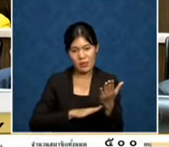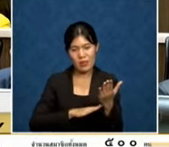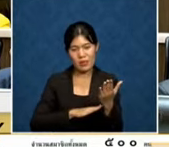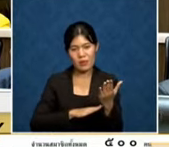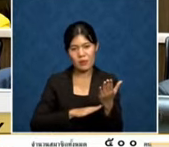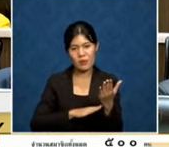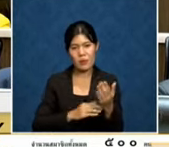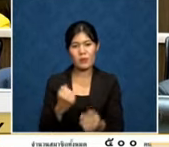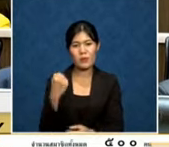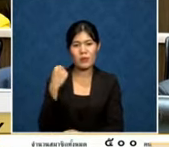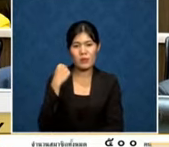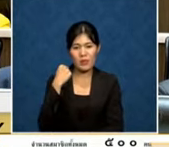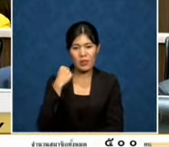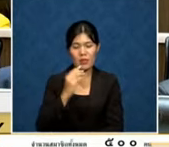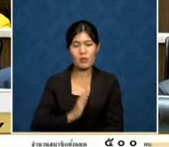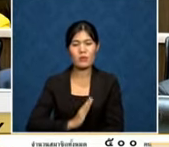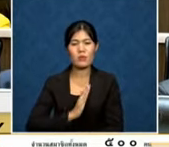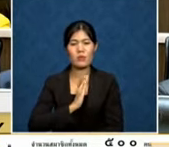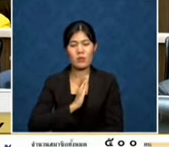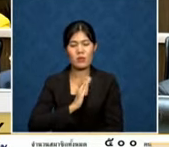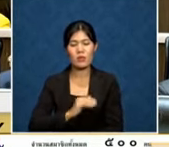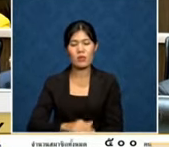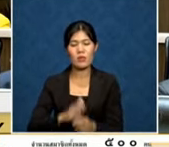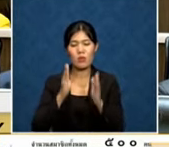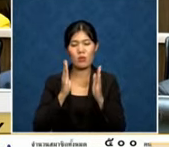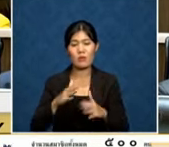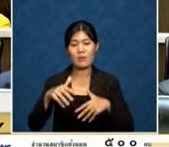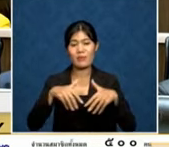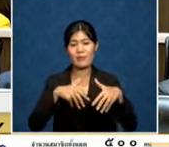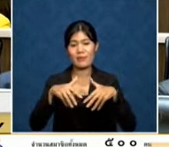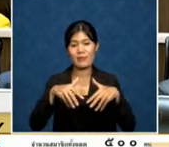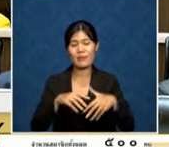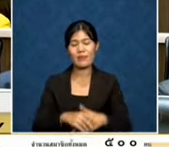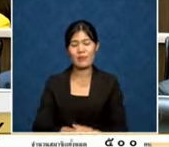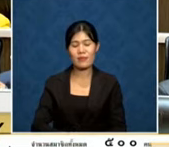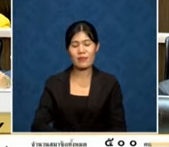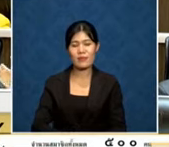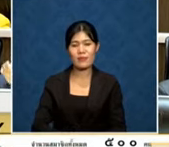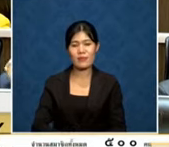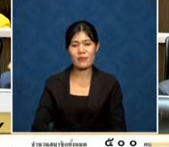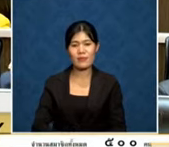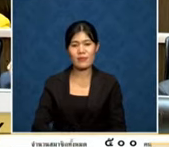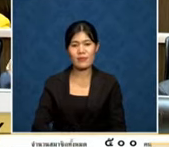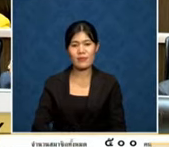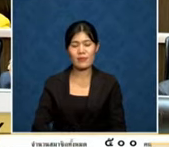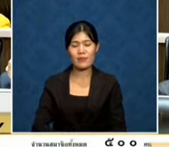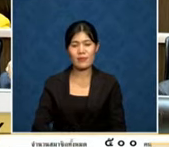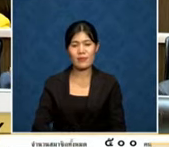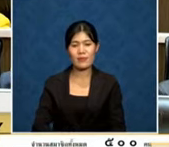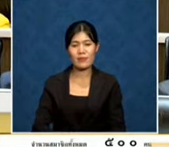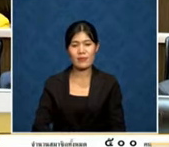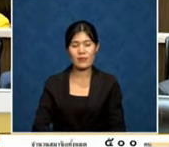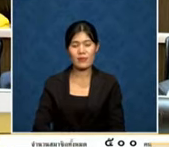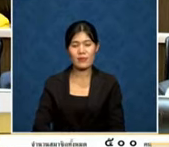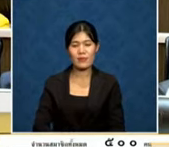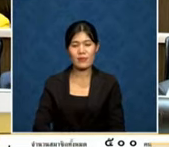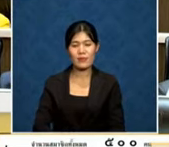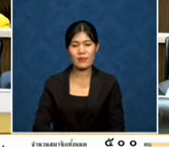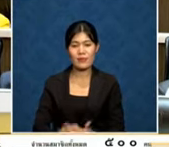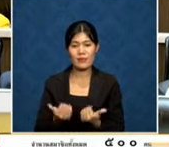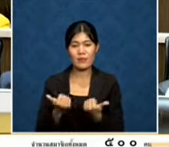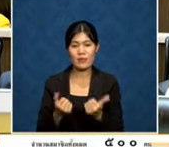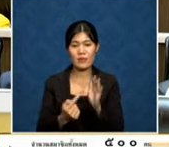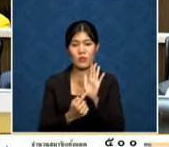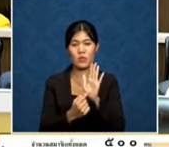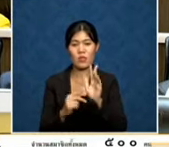เกิดความเป็นสุขของพี่น้องประชาชนผมยกตัวอย่างนะครับกระทรวงศึกษาวันนี้นะครับผมคิดว่า